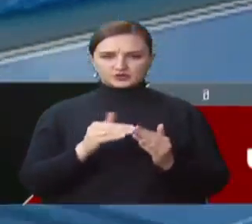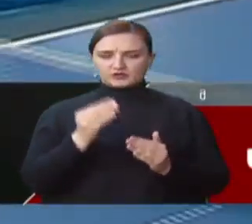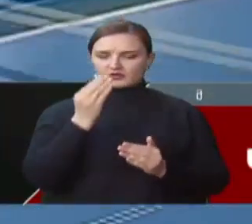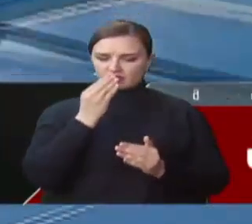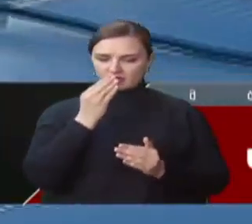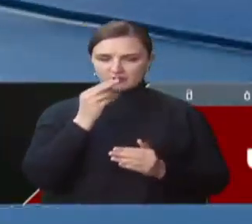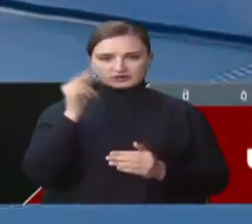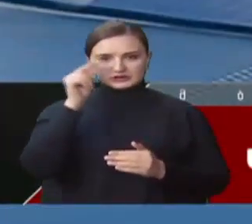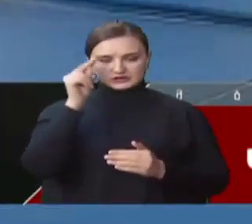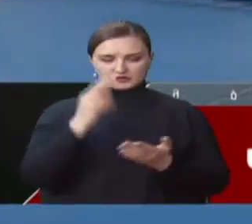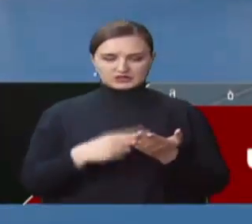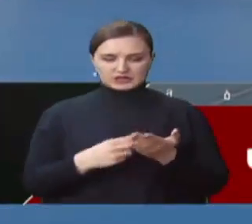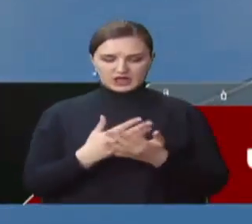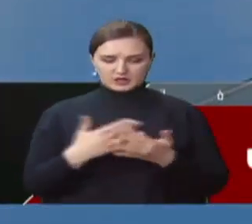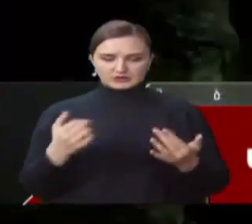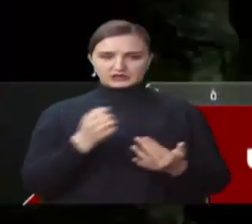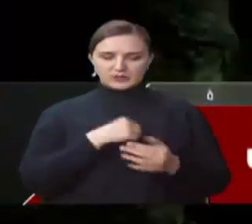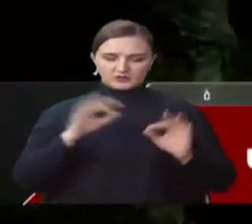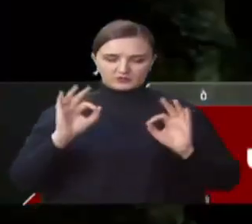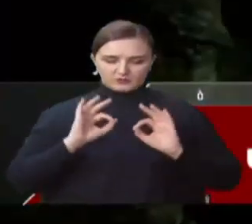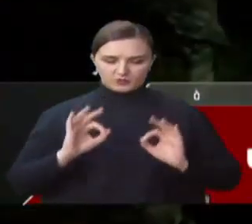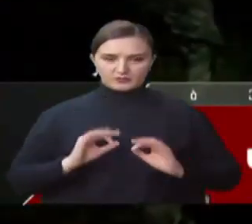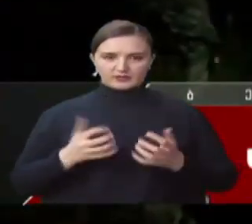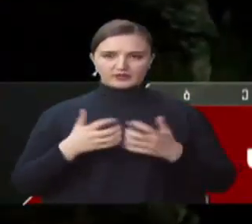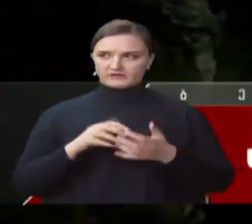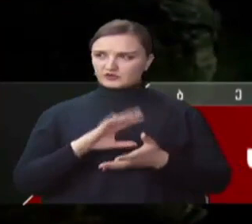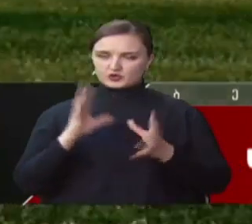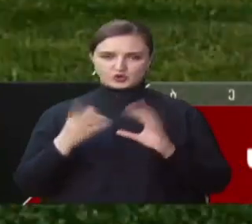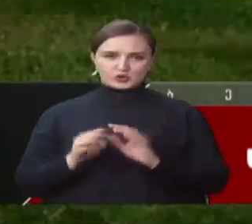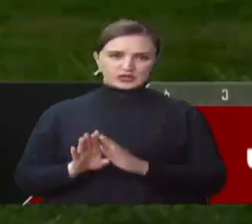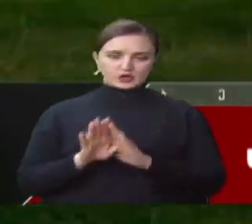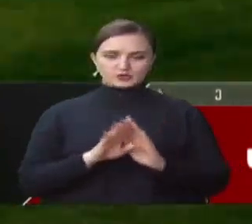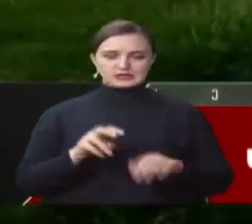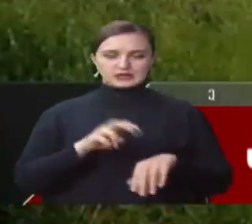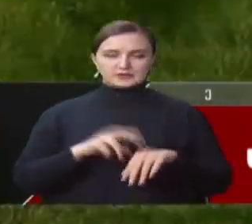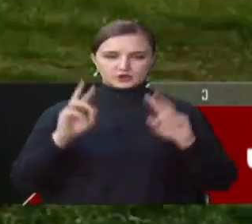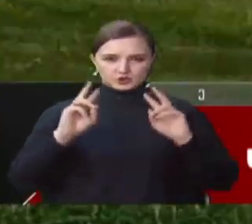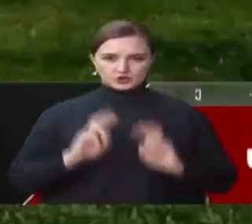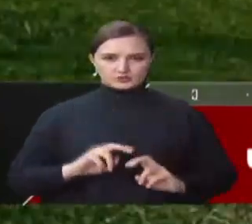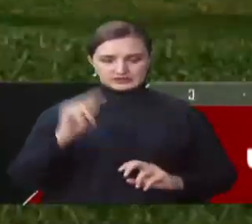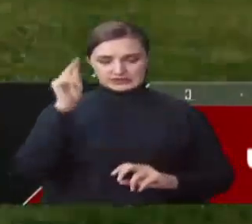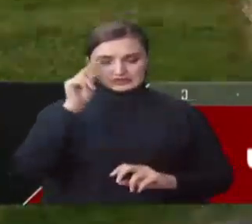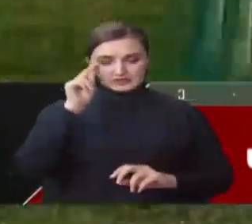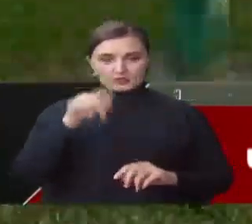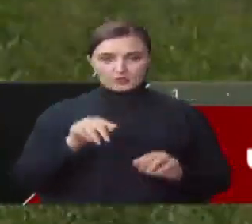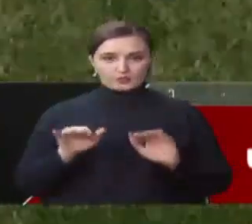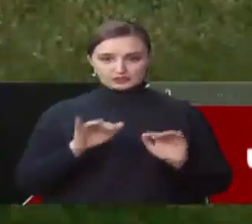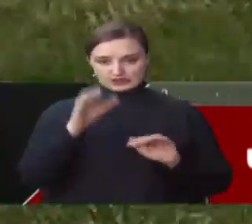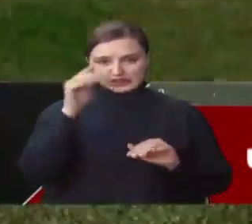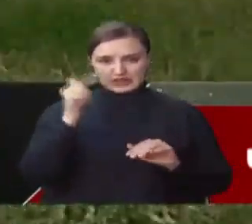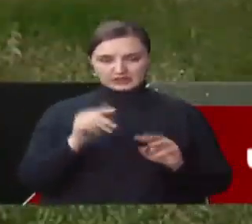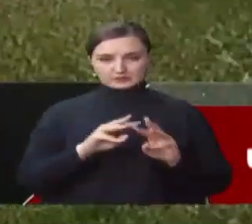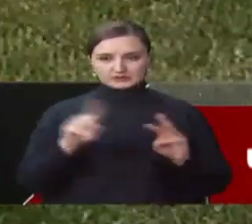კვებით, სასწავლო სახელმძღვანელოებით, სამხედრო ფორმითა და აღჭურვილობით, ასევე სამედიცინო შემოწმებით. Sasalo procesi განათლების სამინისტროს